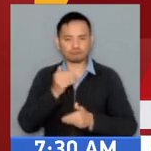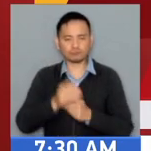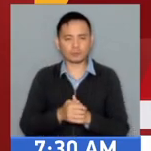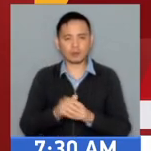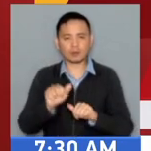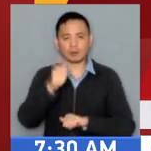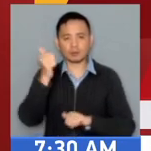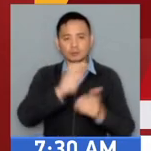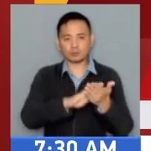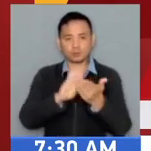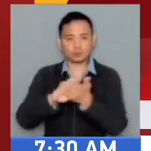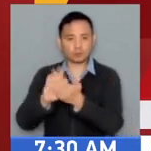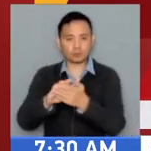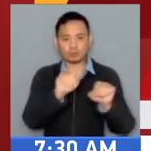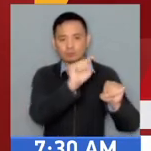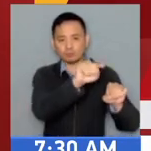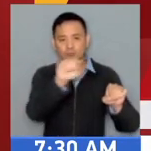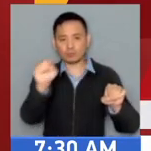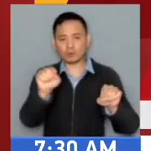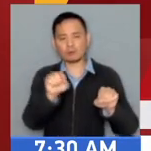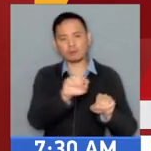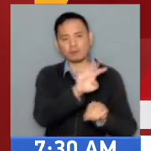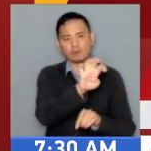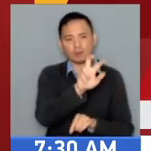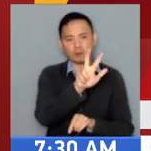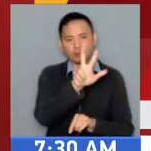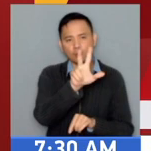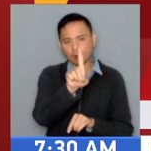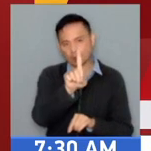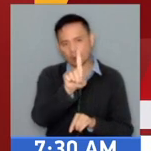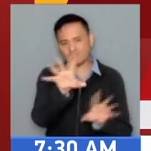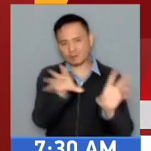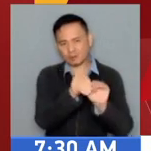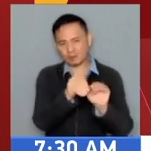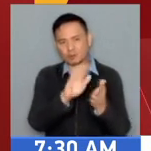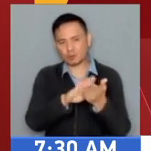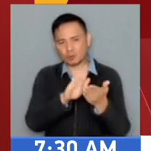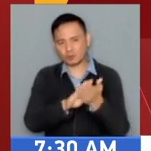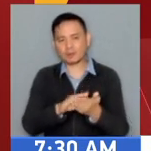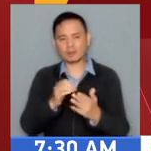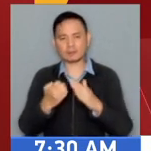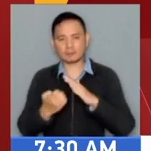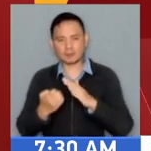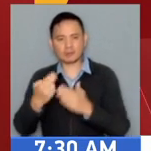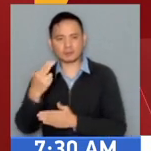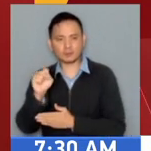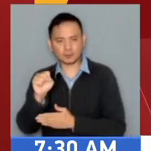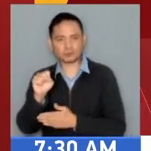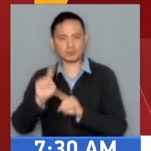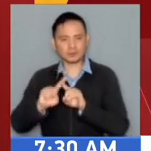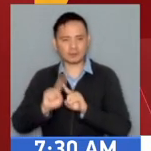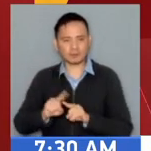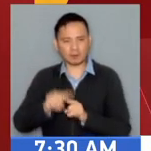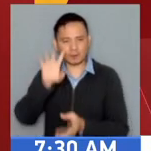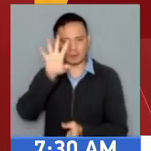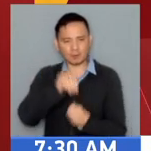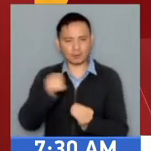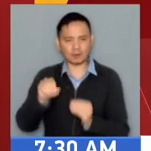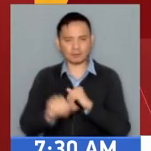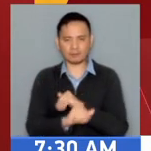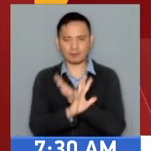na elementary secondary at integrated schools sa lungsod ng Davao yan ang latest mula dito sa Davao City balik SAO